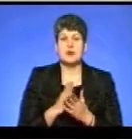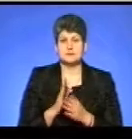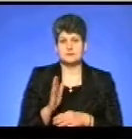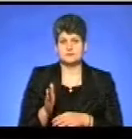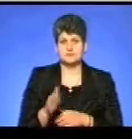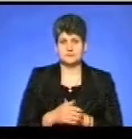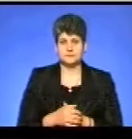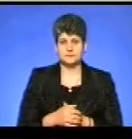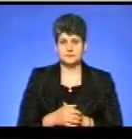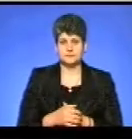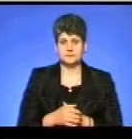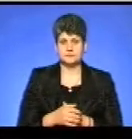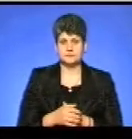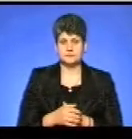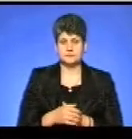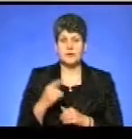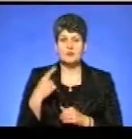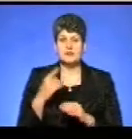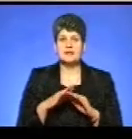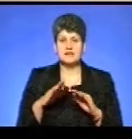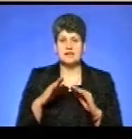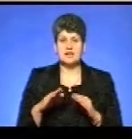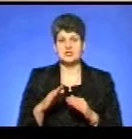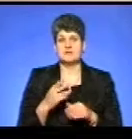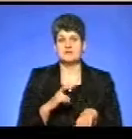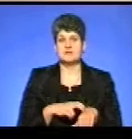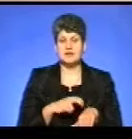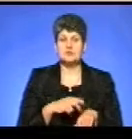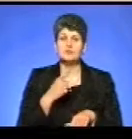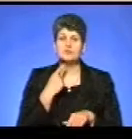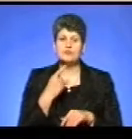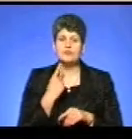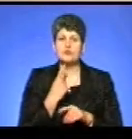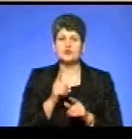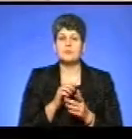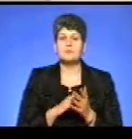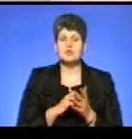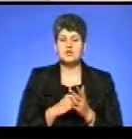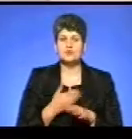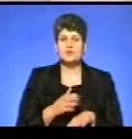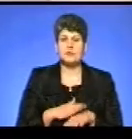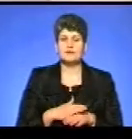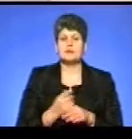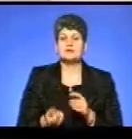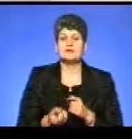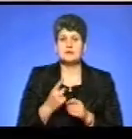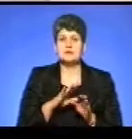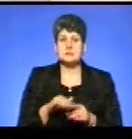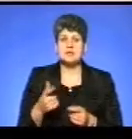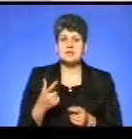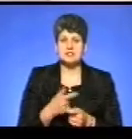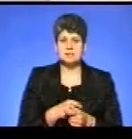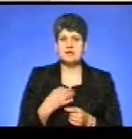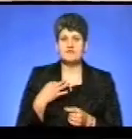проходити. Обласний дитячий фтизіатр Світлана Мадич розповіла, що причиною ускладнення, яке з'явилося після щеплення у